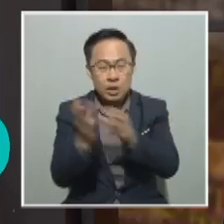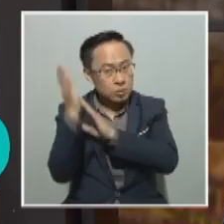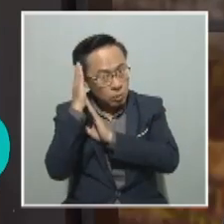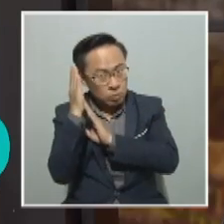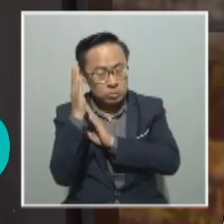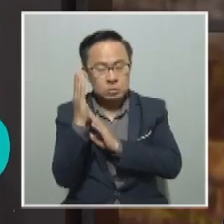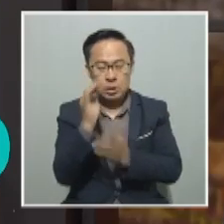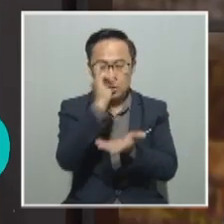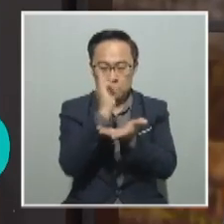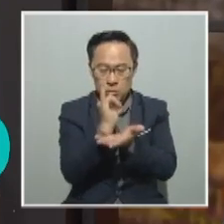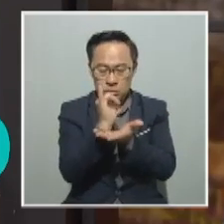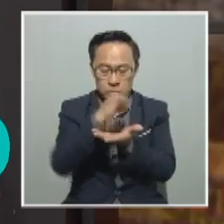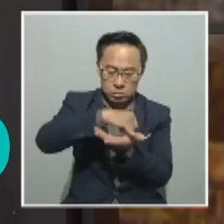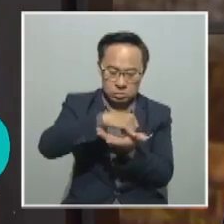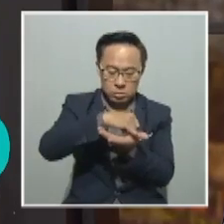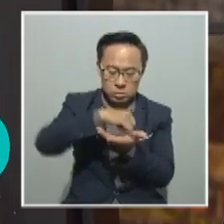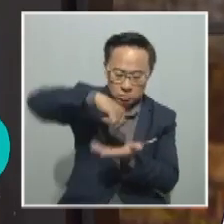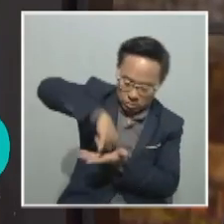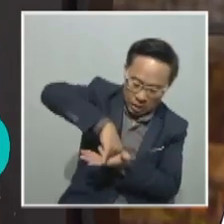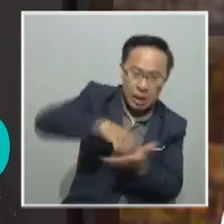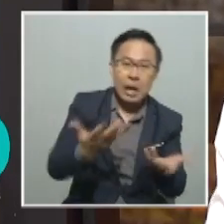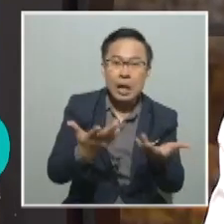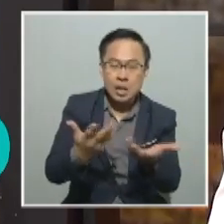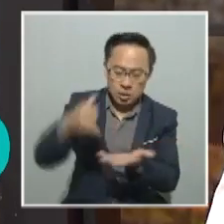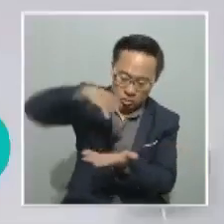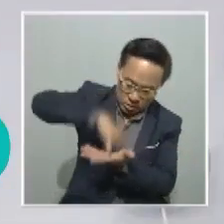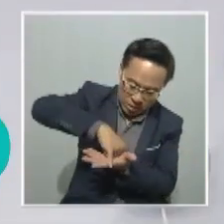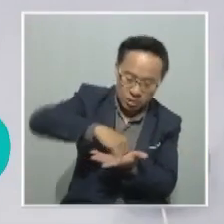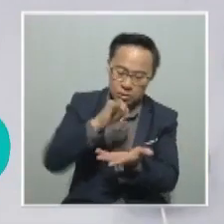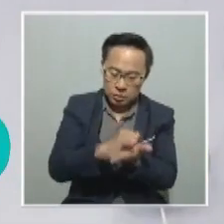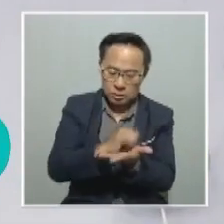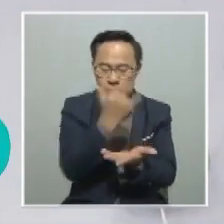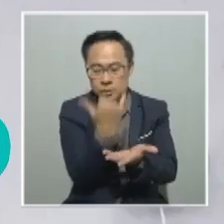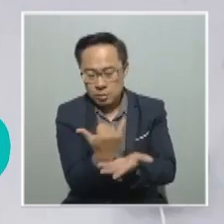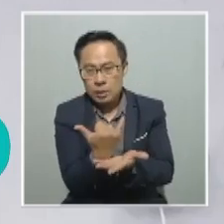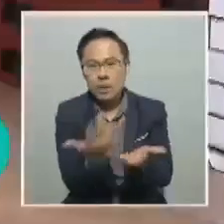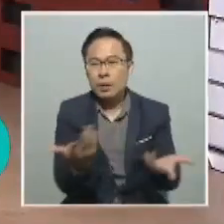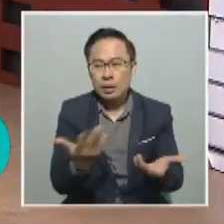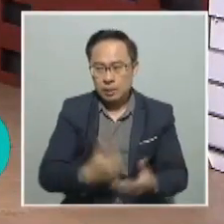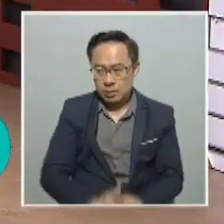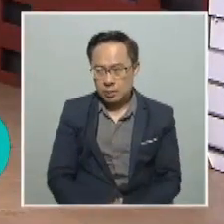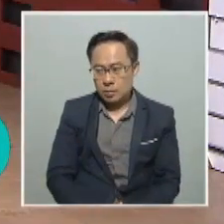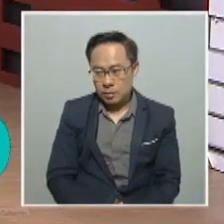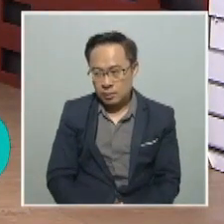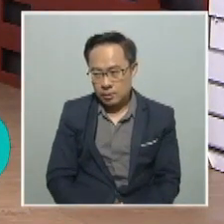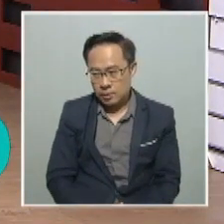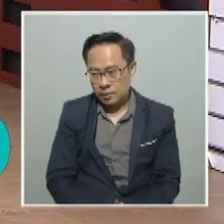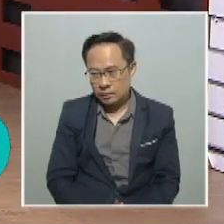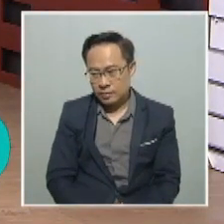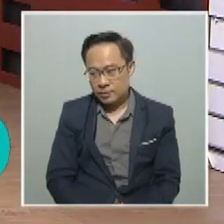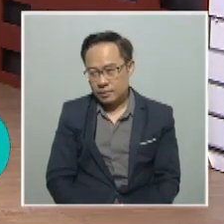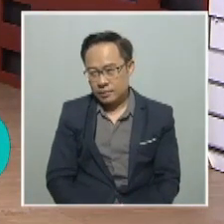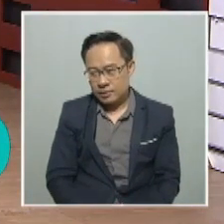มันขึ้นอยู่กับว่าตอนไหนอะ คิดว่าส่วนใหญ่จะตะแคงครับผม ส่วนใหญ่ตะแคงคุณลิตา ของลิตาแหละค ่ ะ หงายอย่างเดียวครับวันนี้ ต้